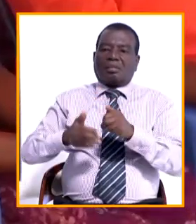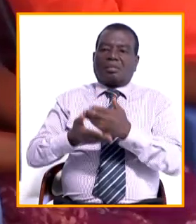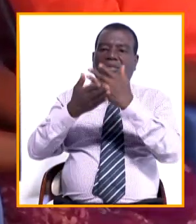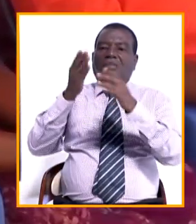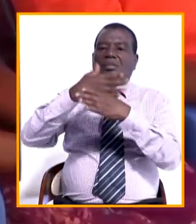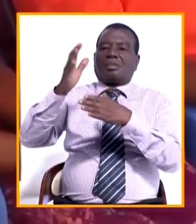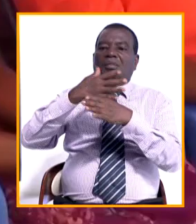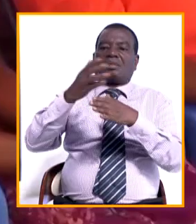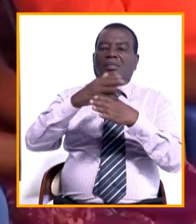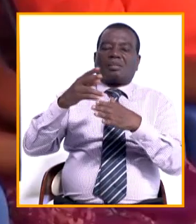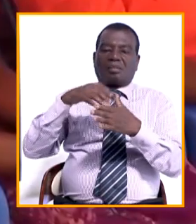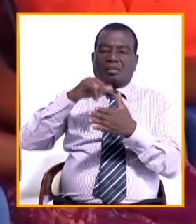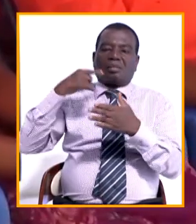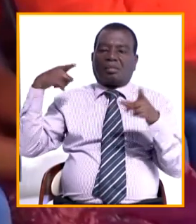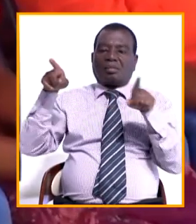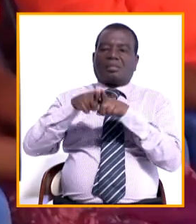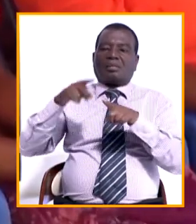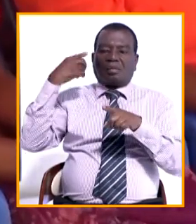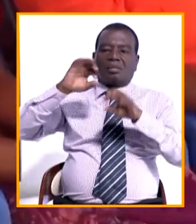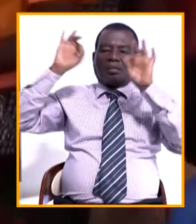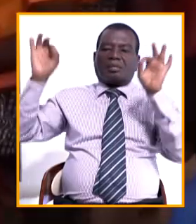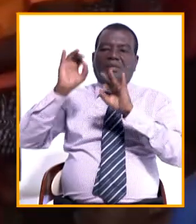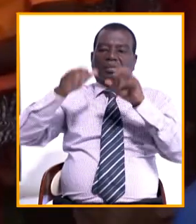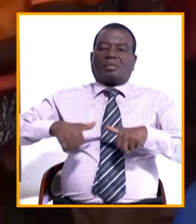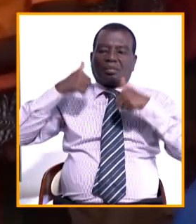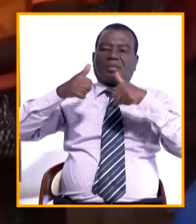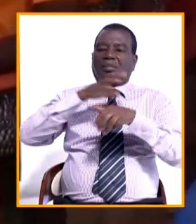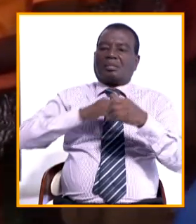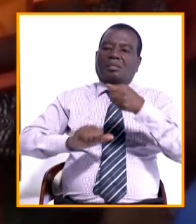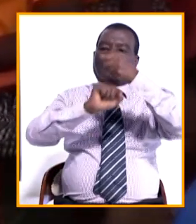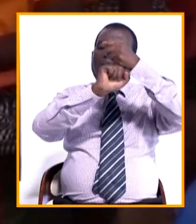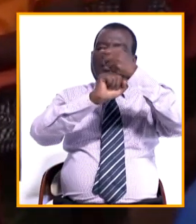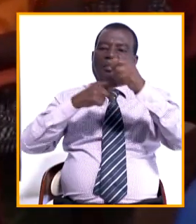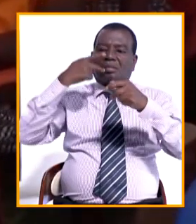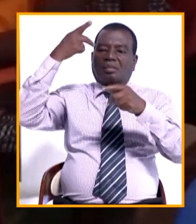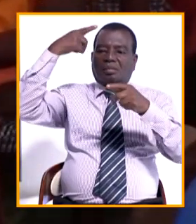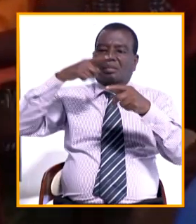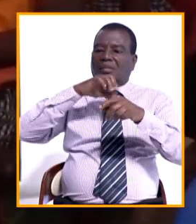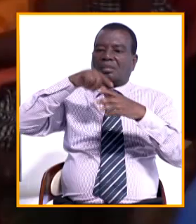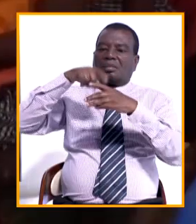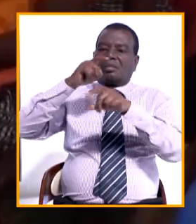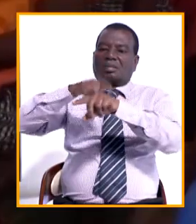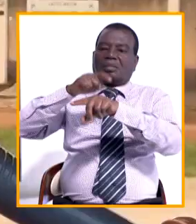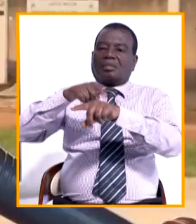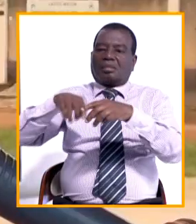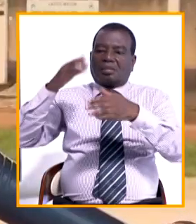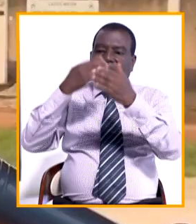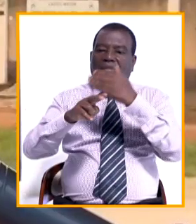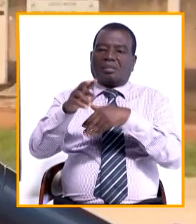de partage vise également à célébrer l'excellence et à soutenir les parents d'élèves en cette période de rentrée